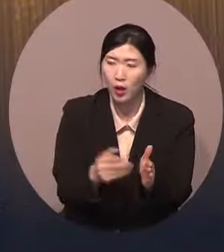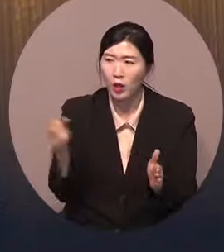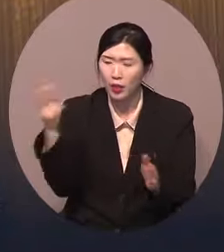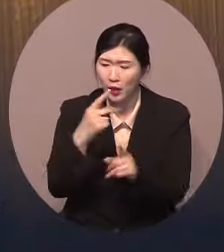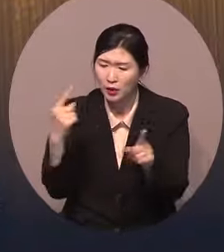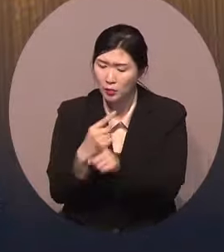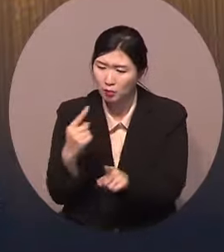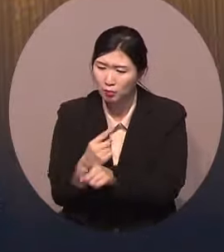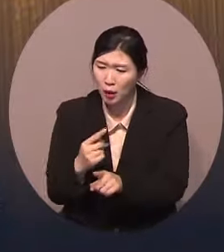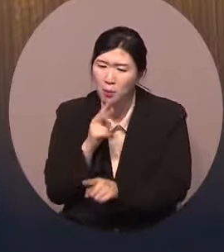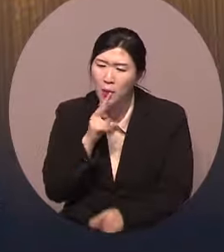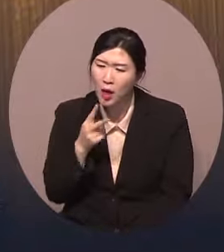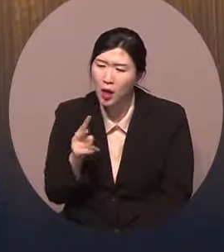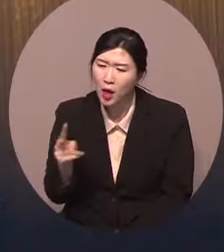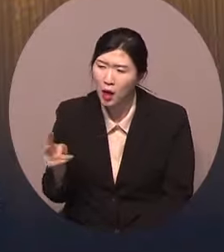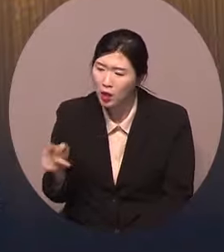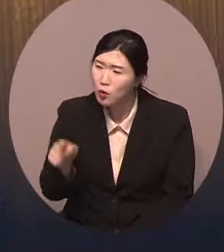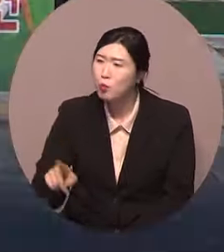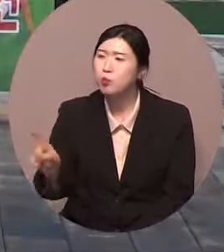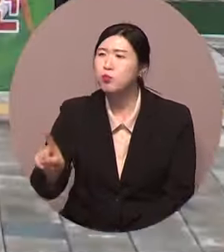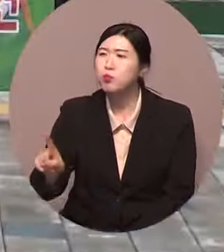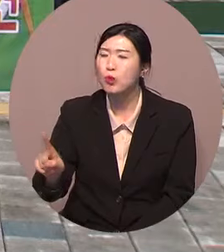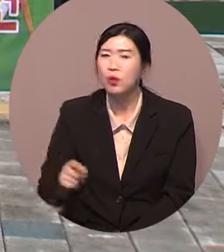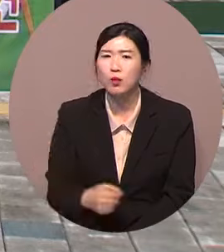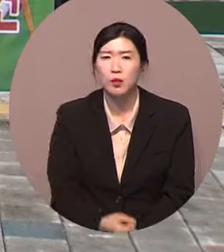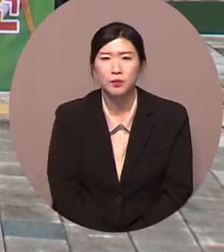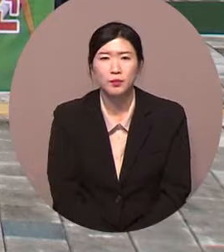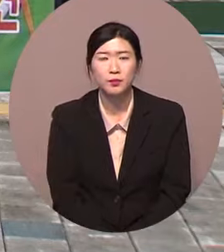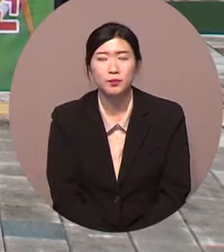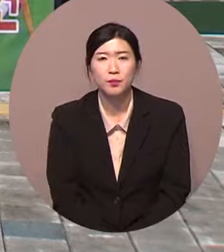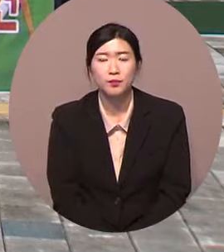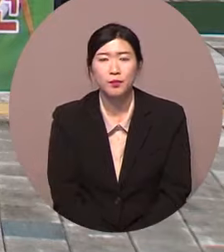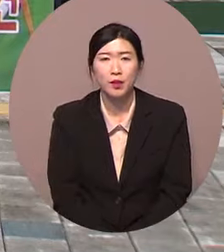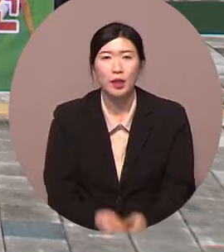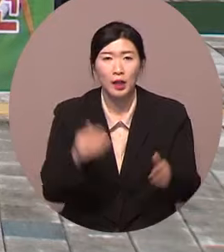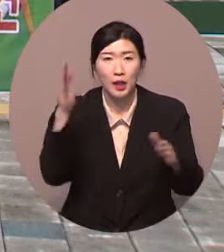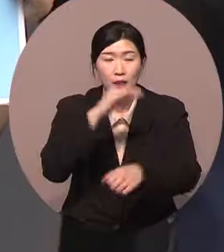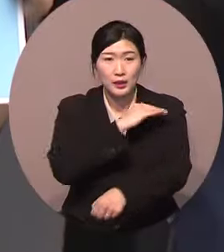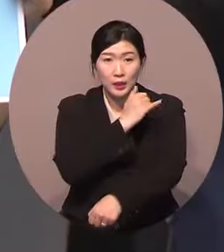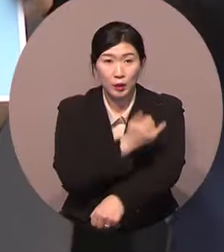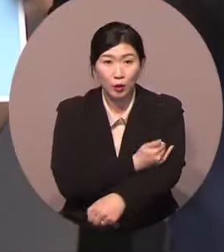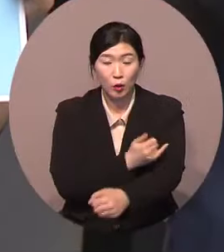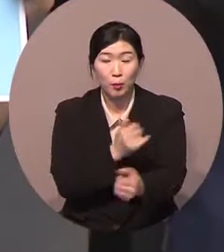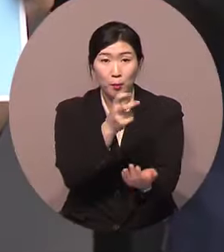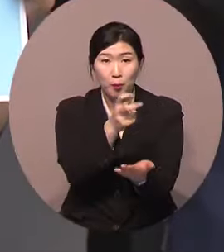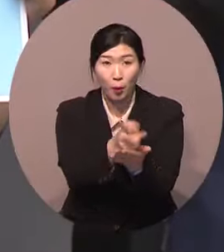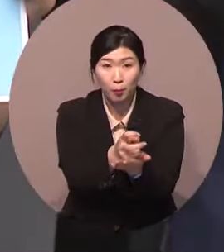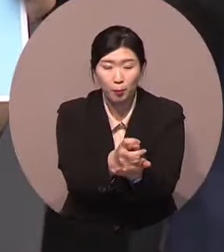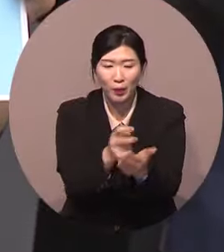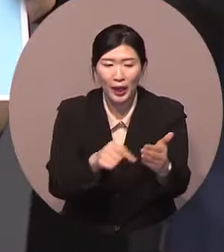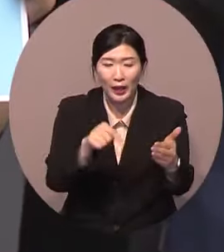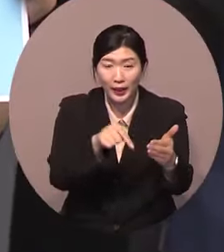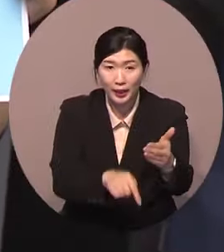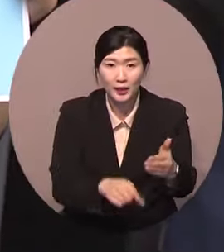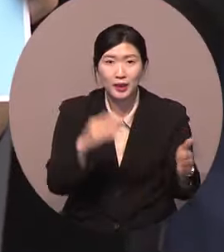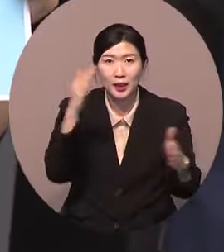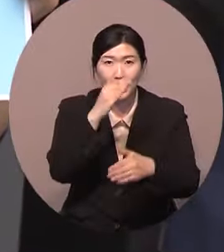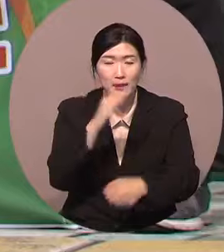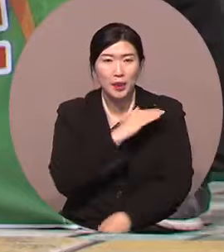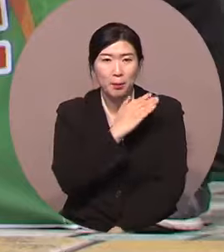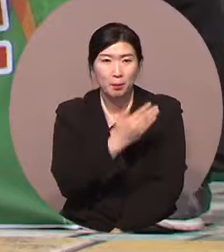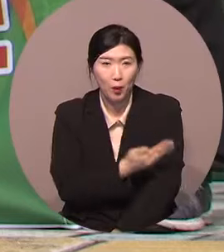상정하는 자기 부정의 다름이 아닙니다. 충남 학생인권조례는 학생들의 자유권과 평등권,